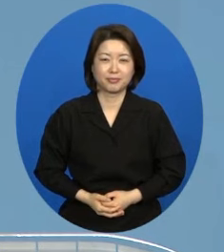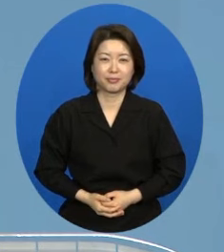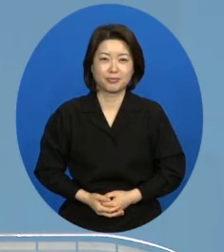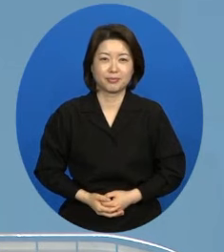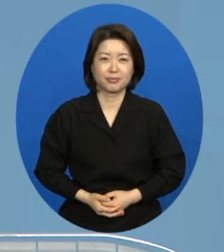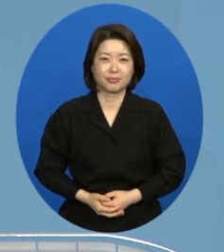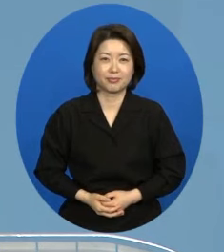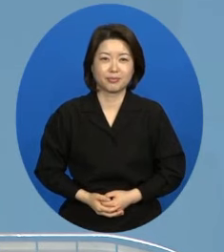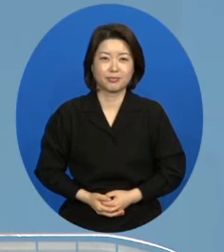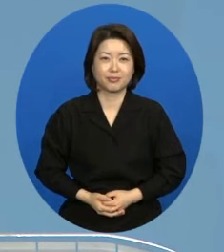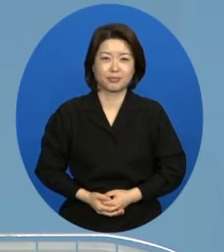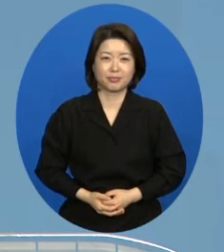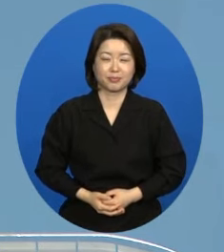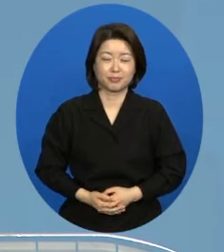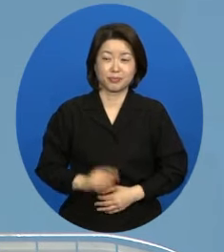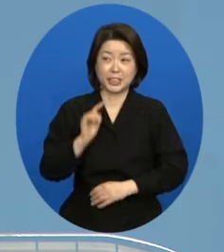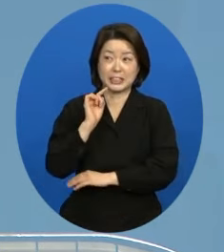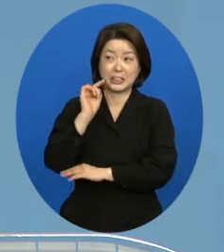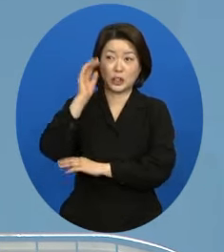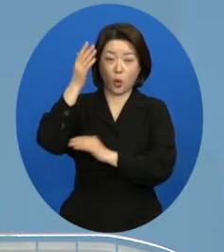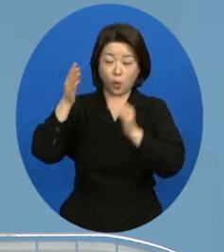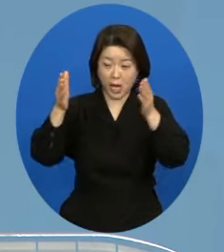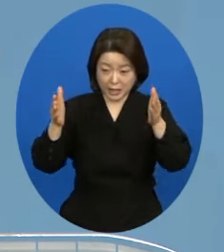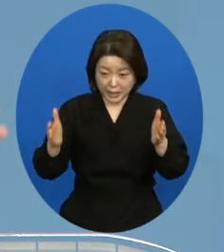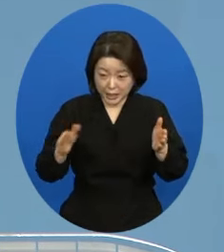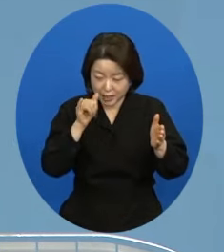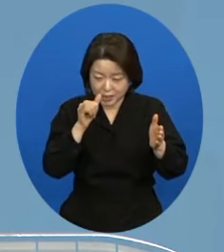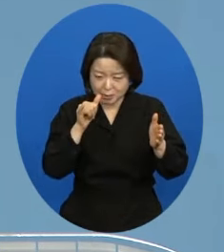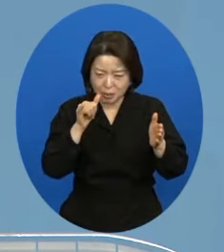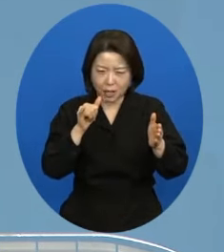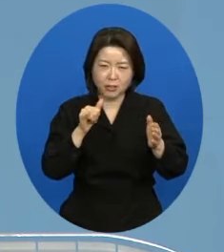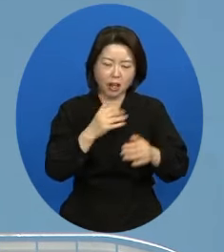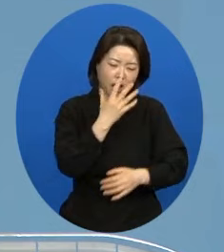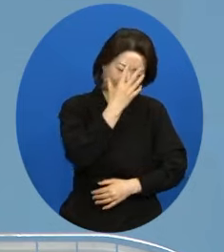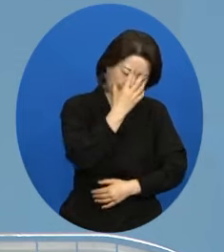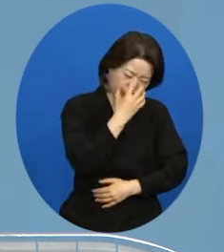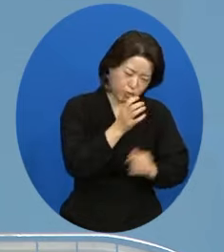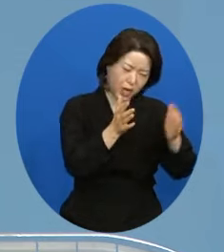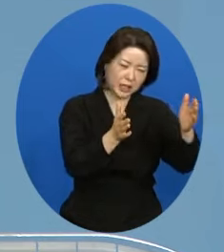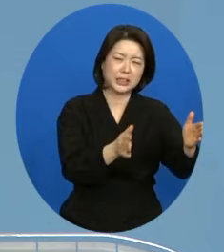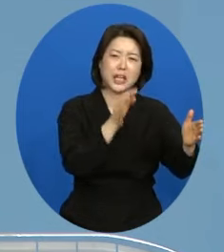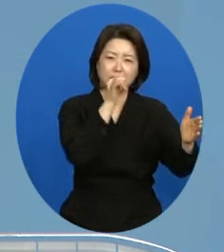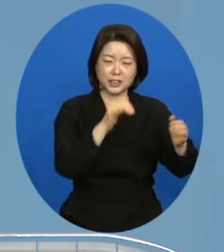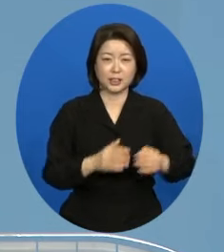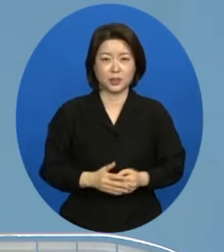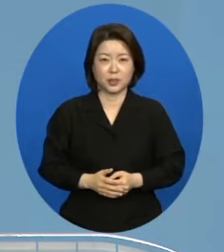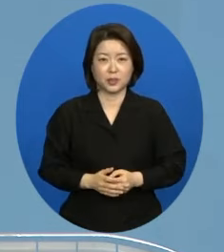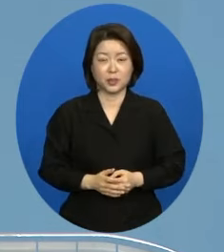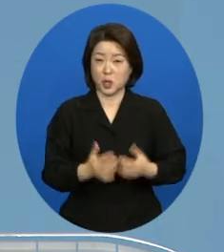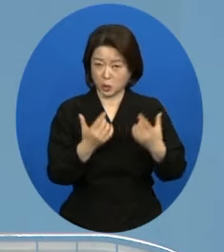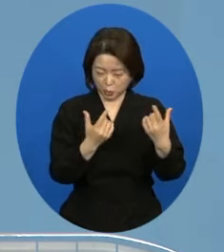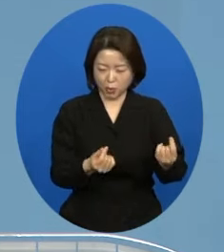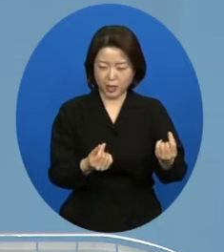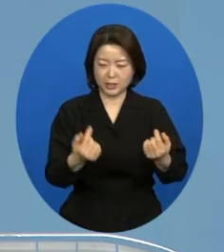나오는데요 영광의 시대도 있었지만 그렇지 못한 시대도 있었습니다 우리 교회도